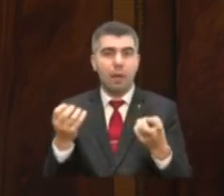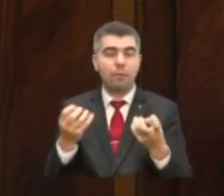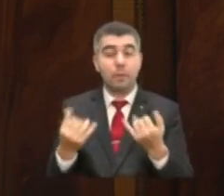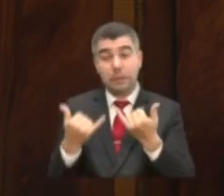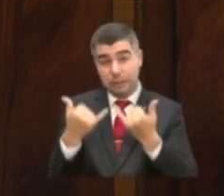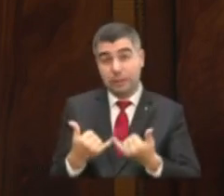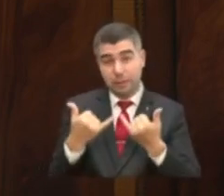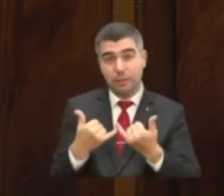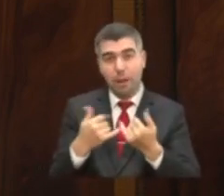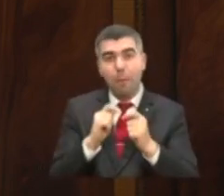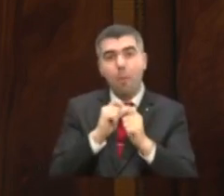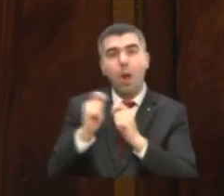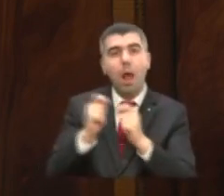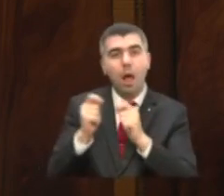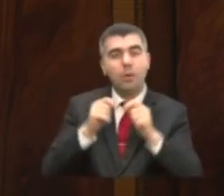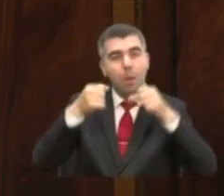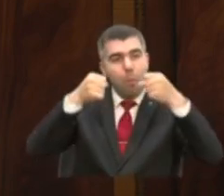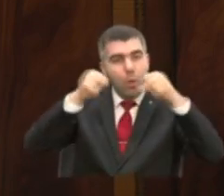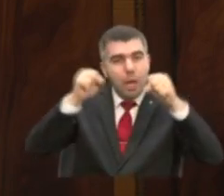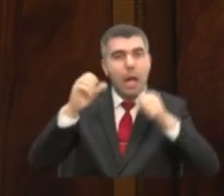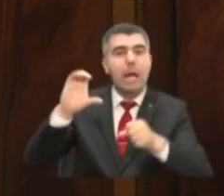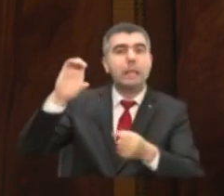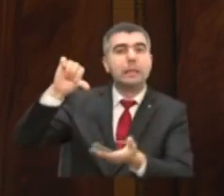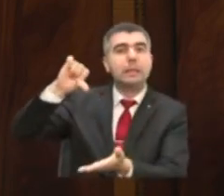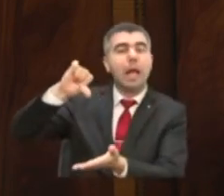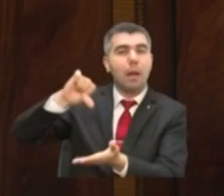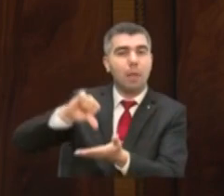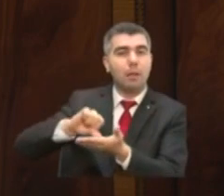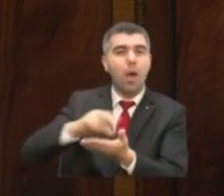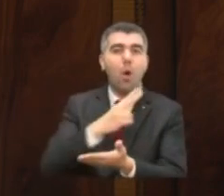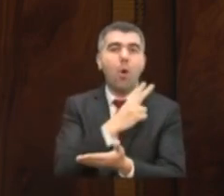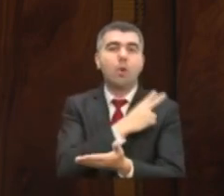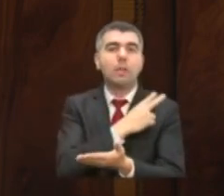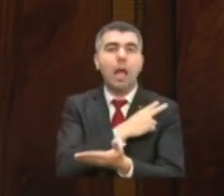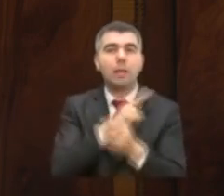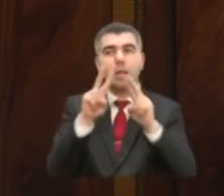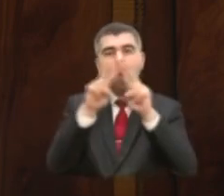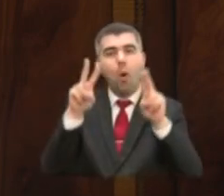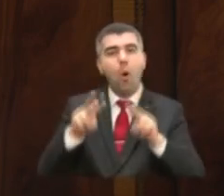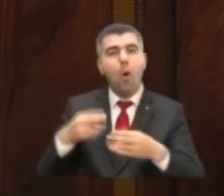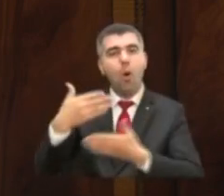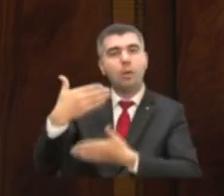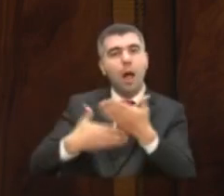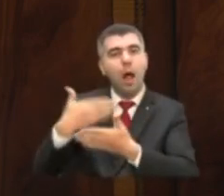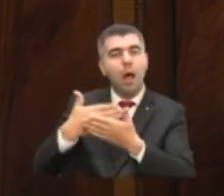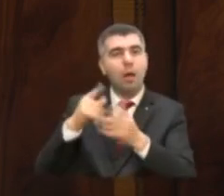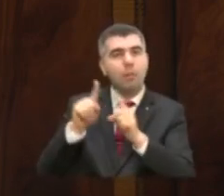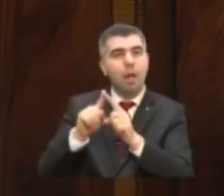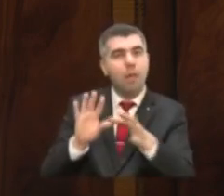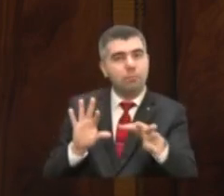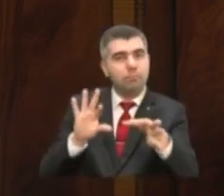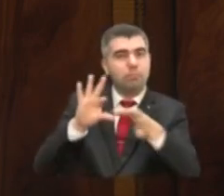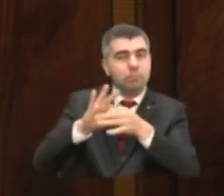كنناقشوا فيها احتجاجات ومسيرة في الدار البيضاء للأساتذة المتعاقدين الذين تلقوا وعودا من